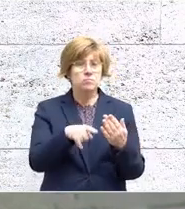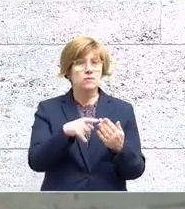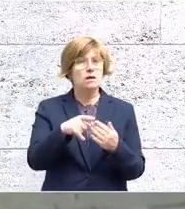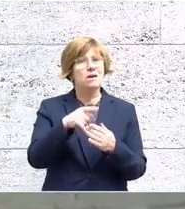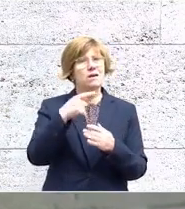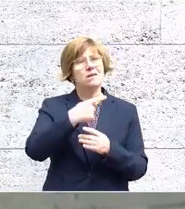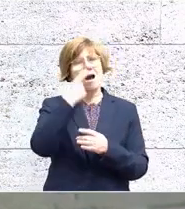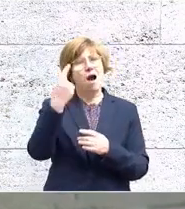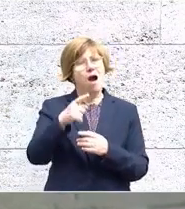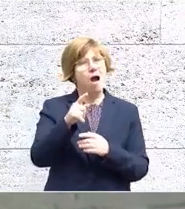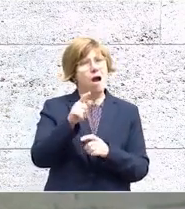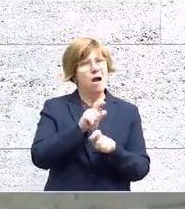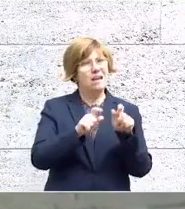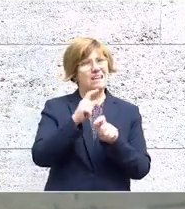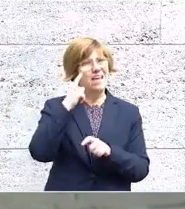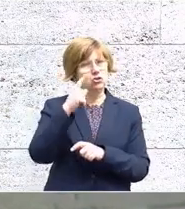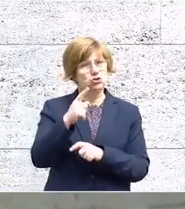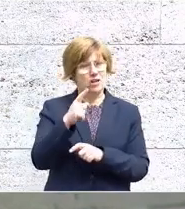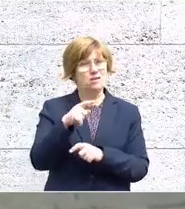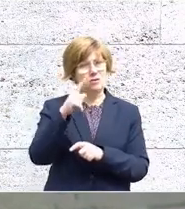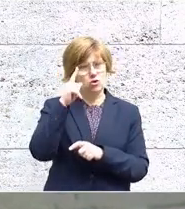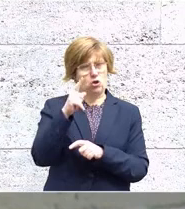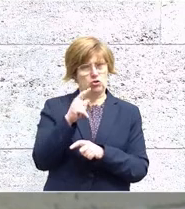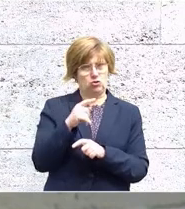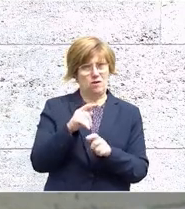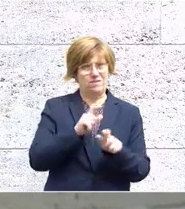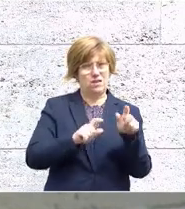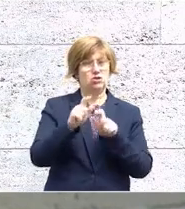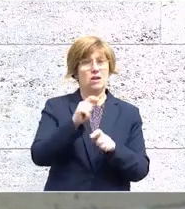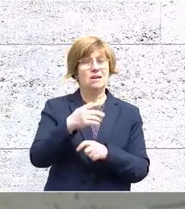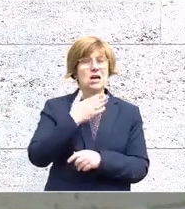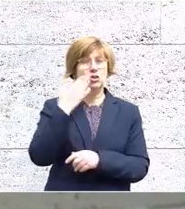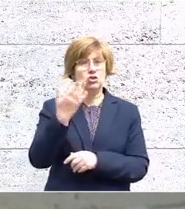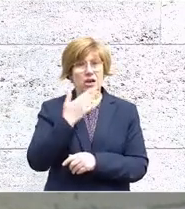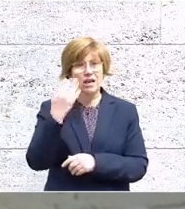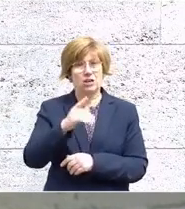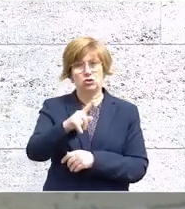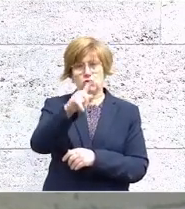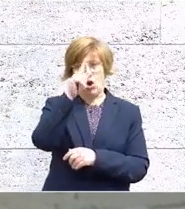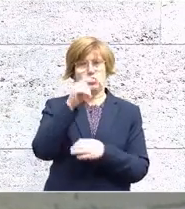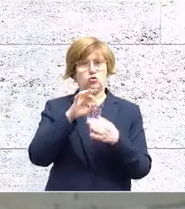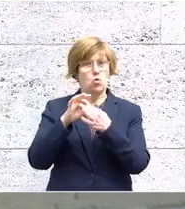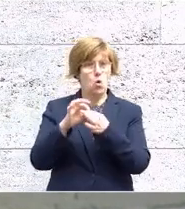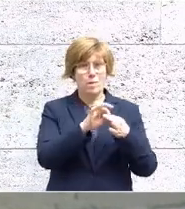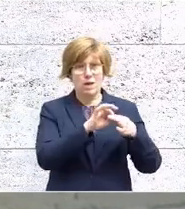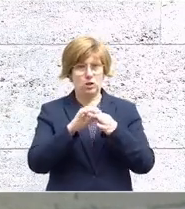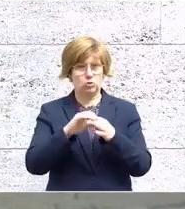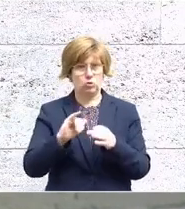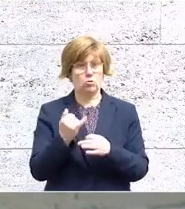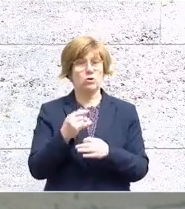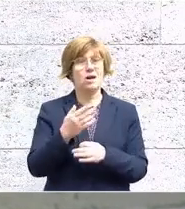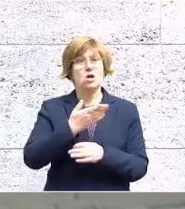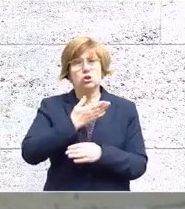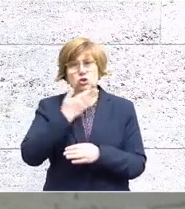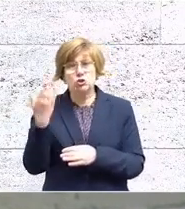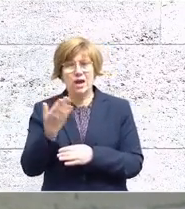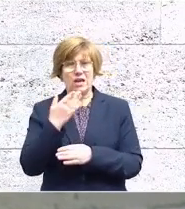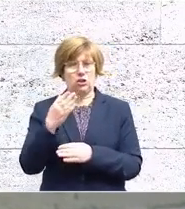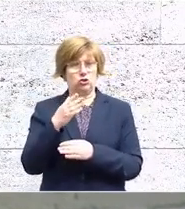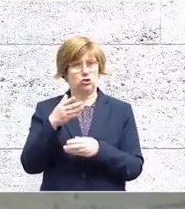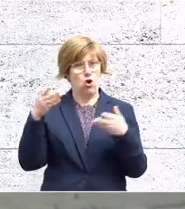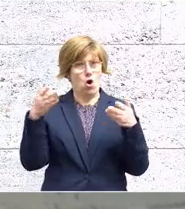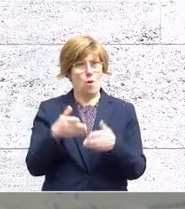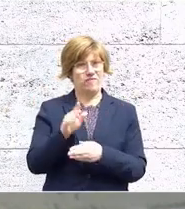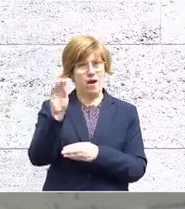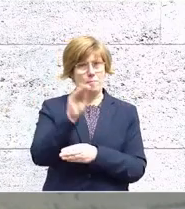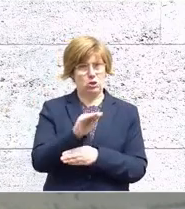die Gedenkstätte Deutscher Widerstand hier im Rahmen eines tschechisch-deutschen Kooperationsprojektes an die tschechischen Opfer von